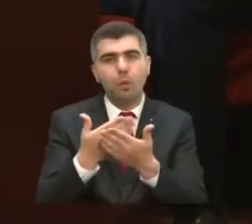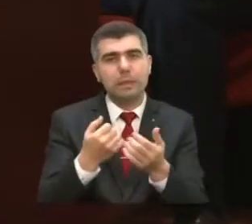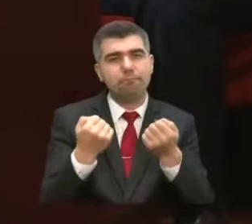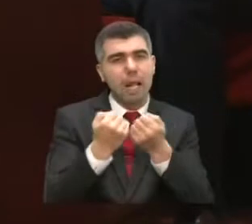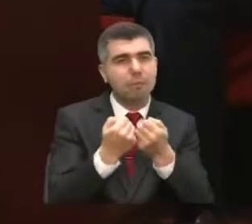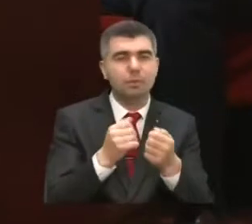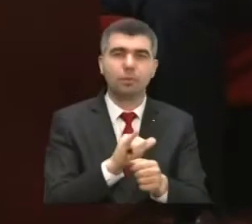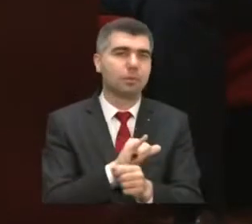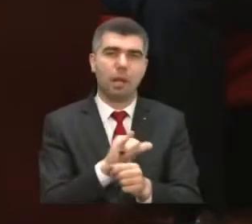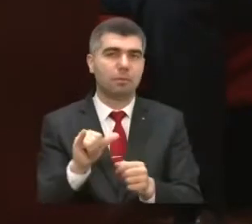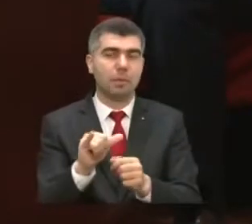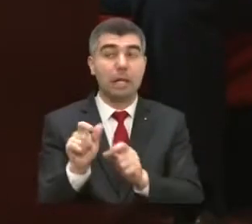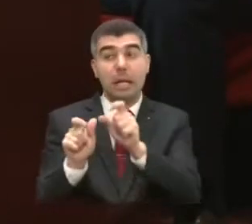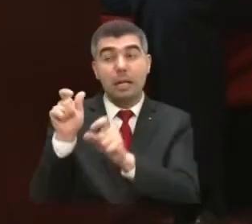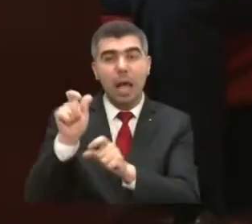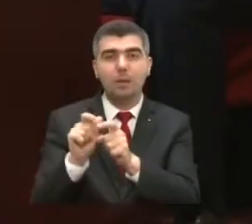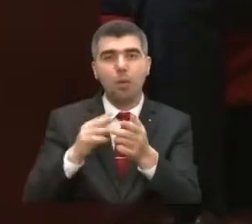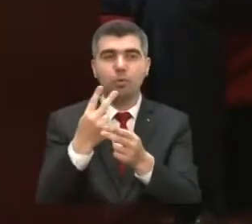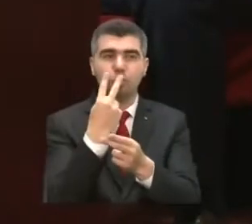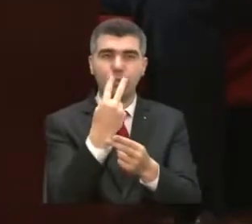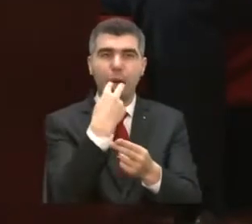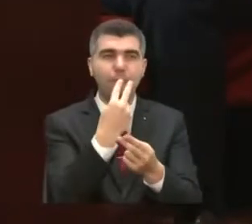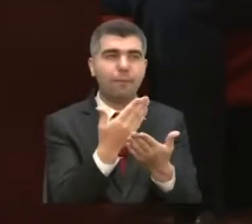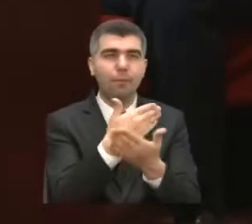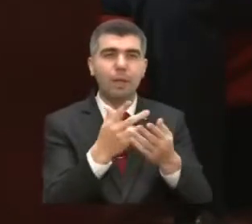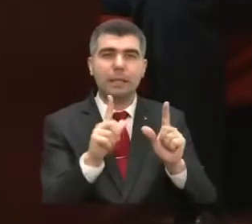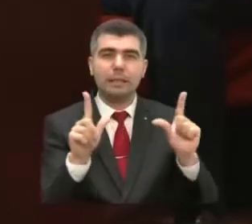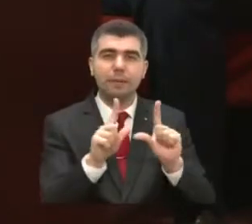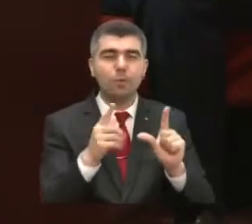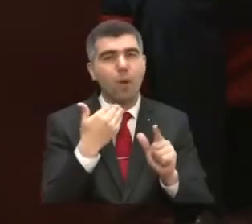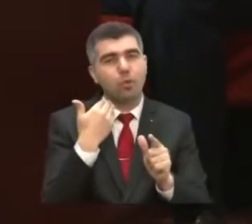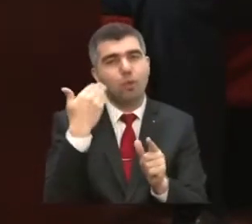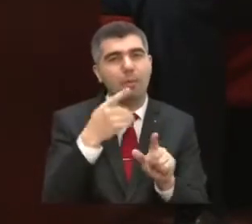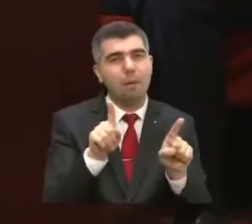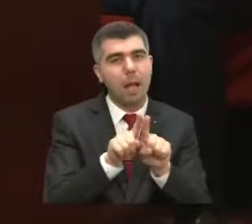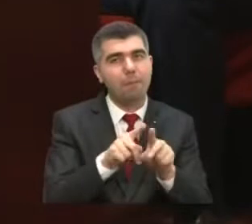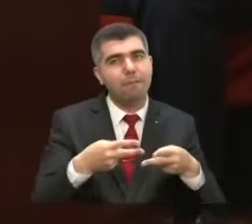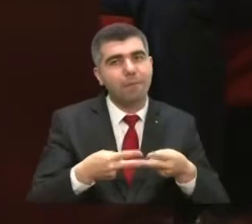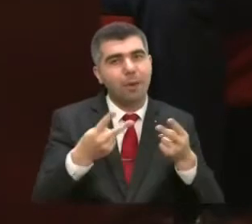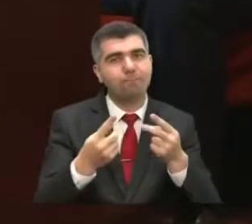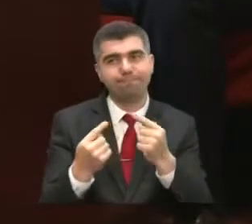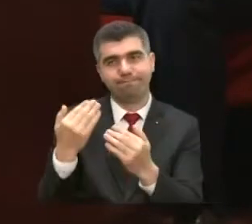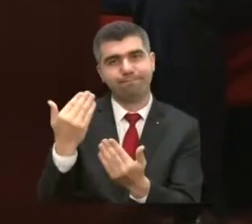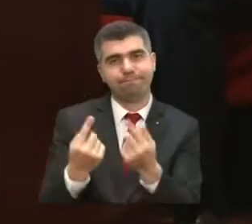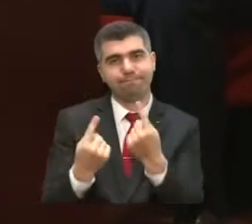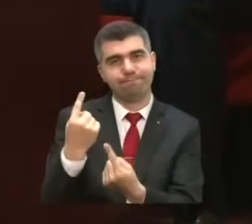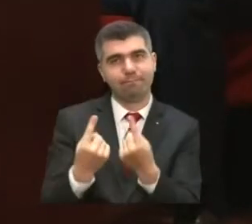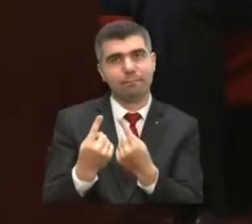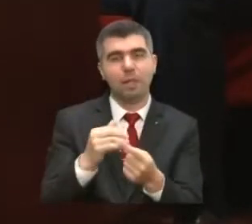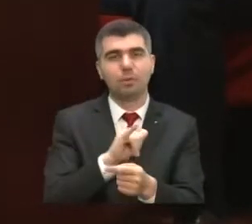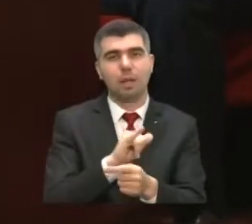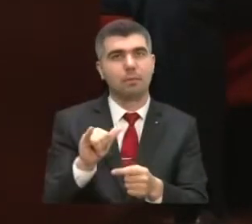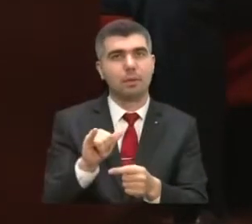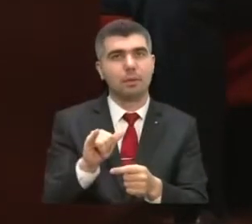لان دايرين فينا المواطنين الثقه. راه عارفين شكون فايد الثقه، شكون تيتزايد شكون ما تيتزايدش. حنا ما تنتزايدوش على